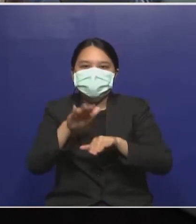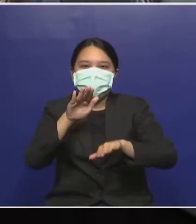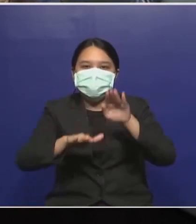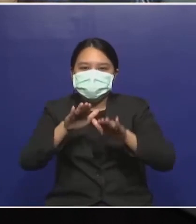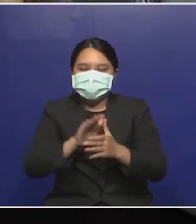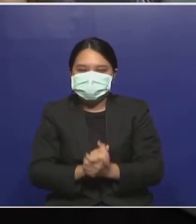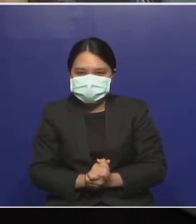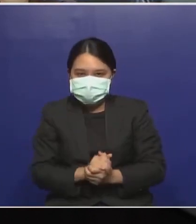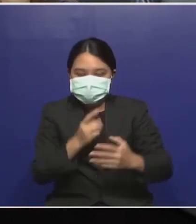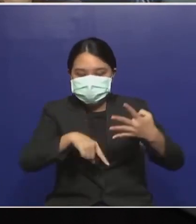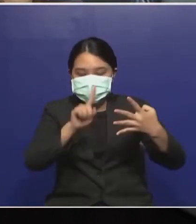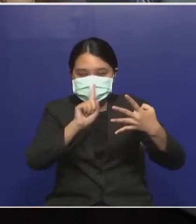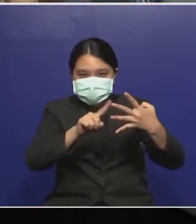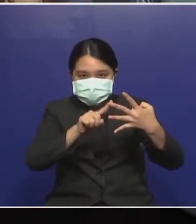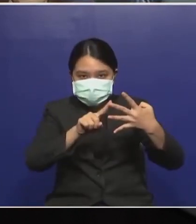ภังยับที่สอง